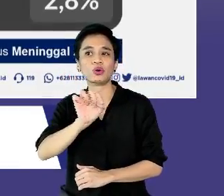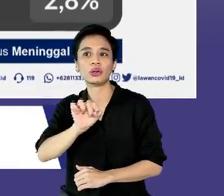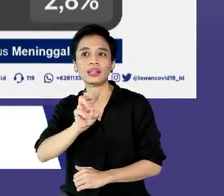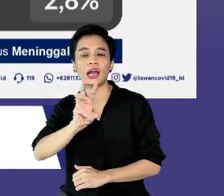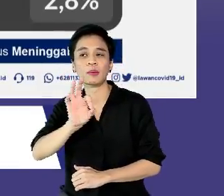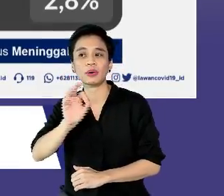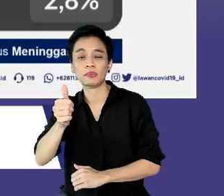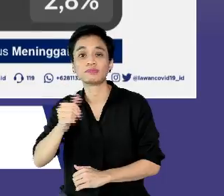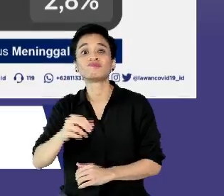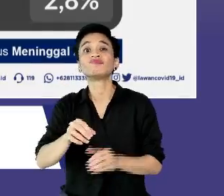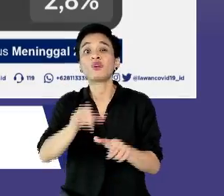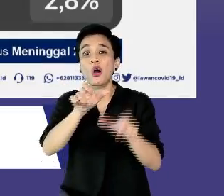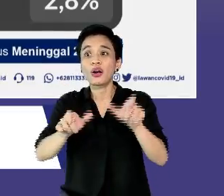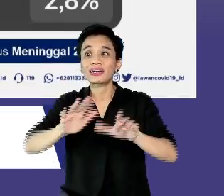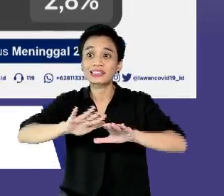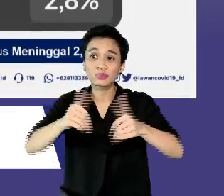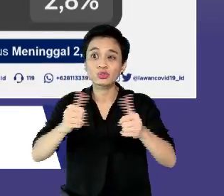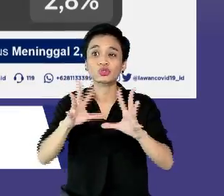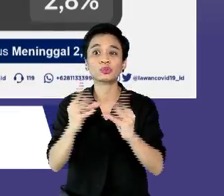sembuh kumulatif adalah